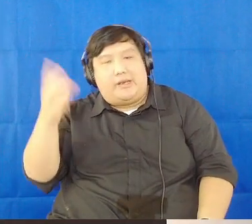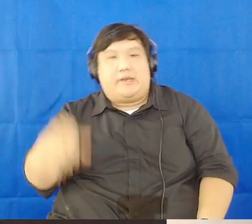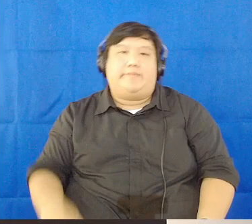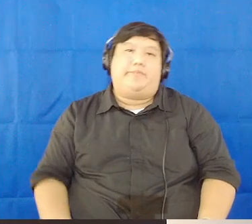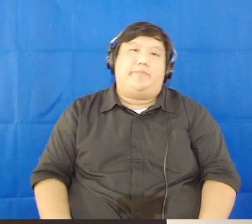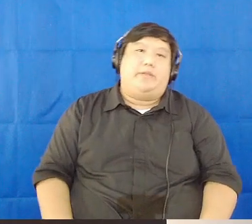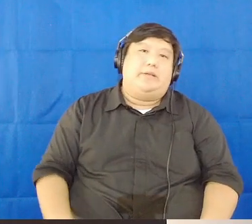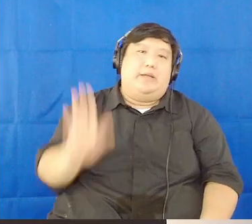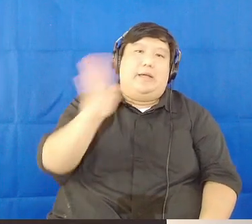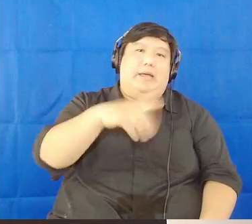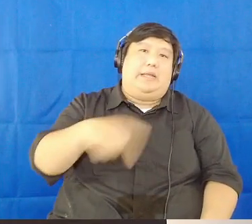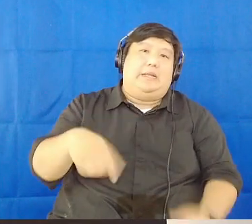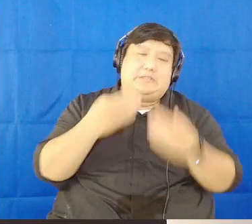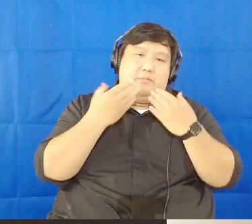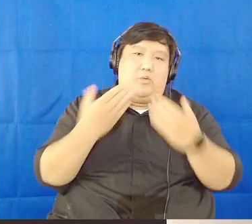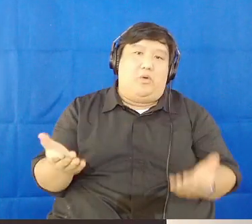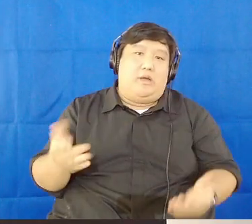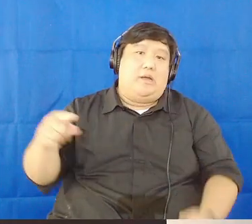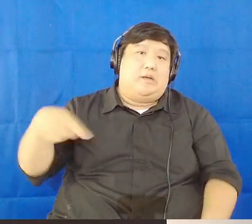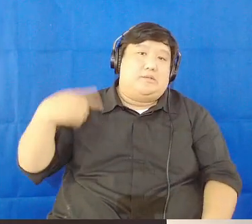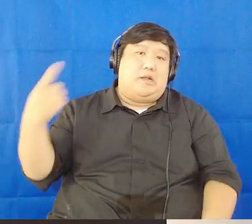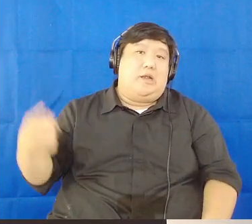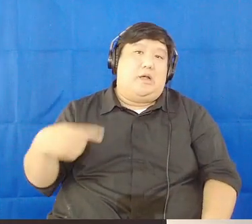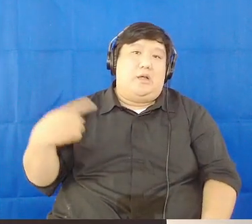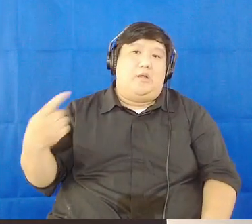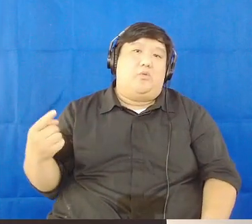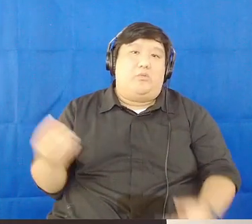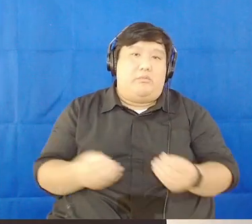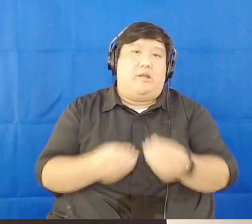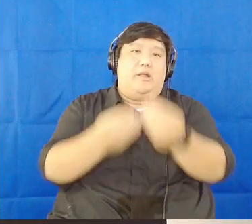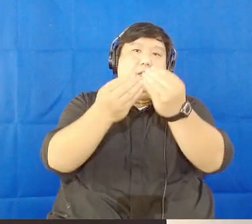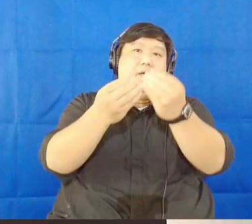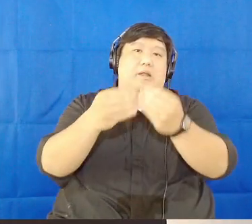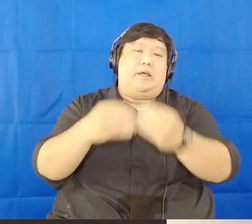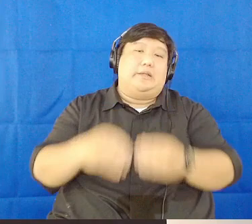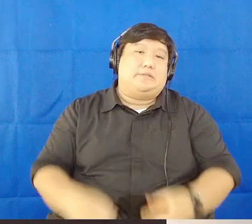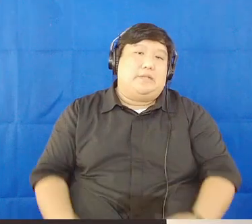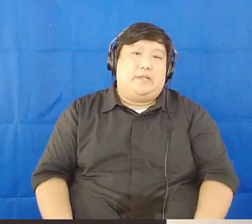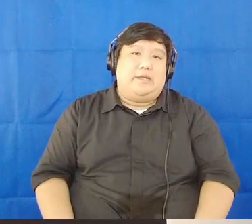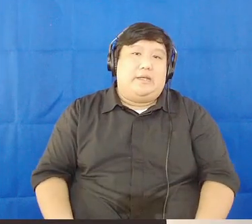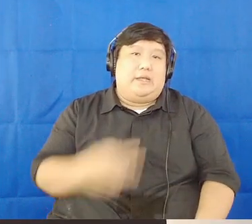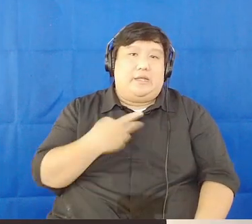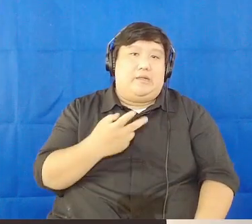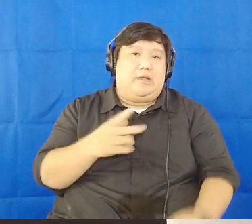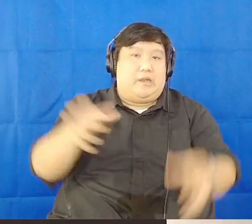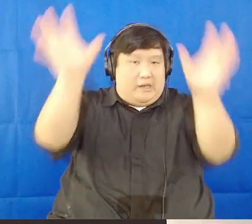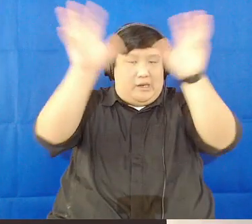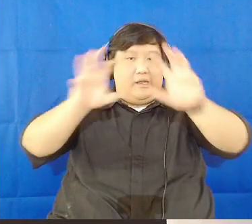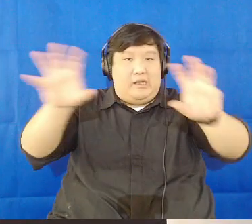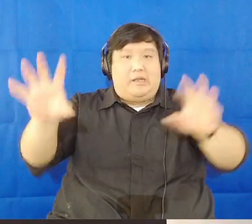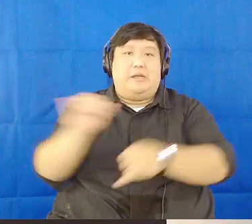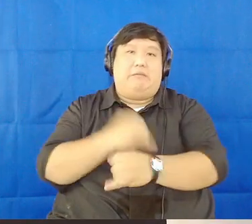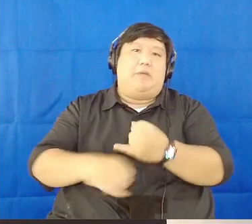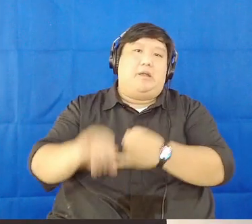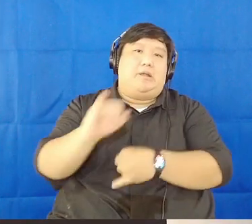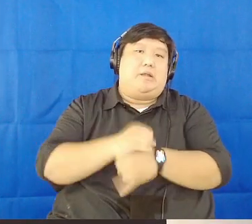semoga setiap kali kita merayakan Ekaristi, kita sungguh merayakan iman kita itu.